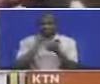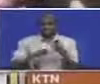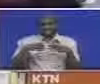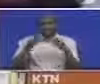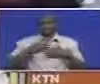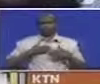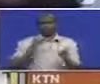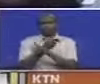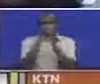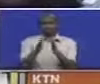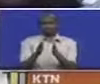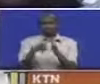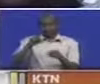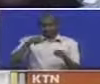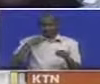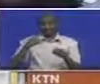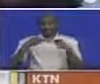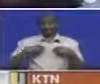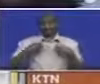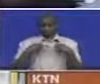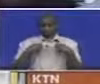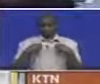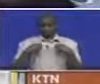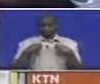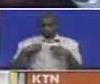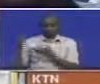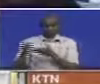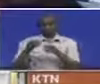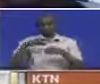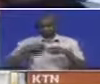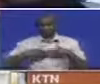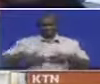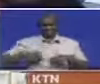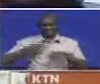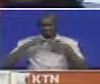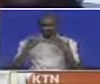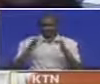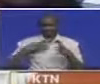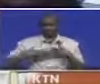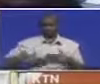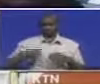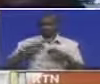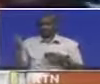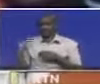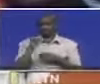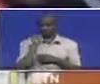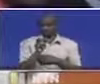mwingine. Katuambia tulete nguo, sasa akaenda akafalishwa nguo. Wakati alifalishwa nguo tukaitwa tumuone.